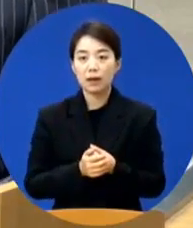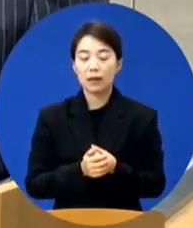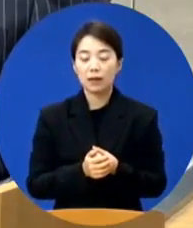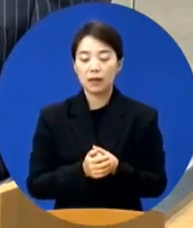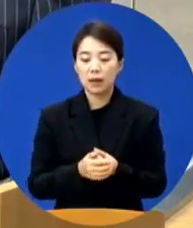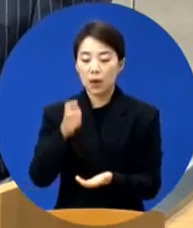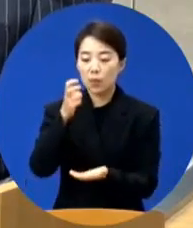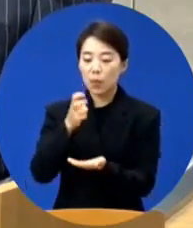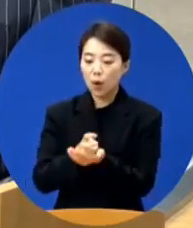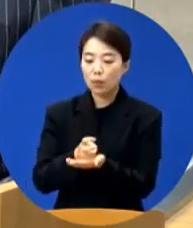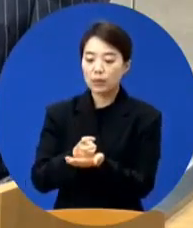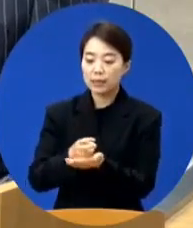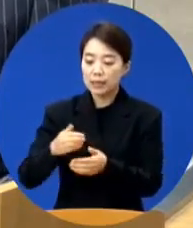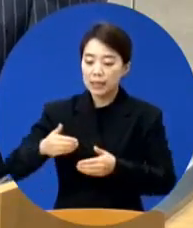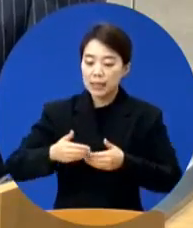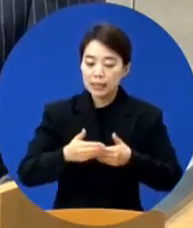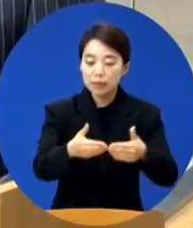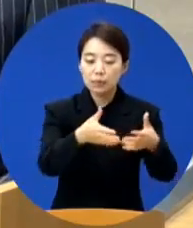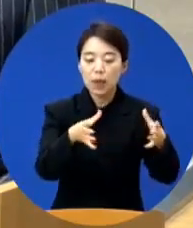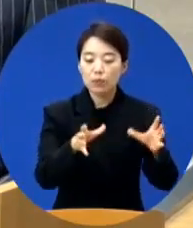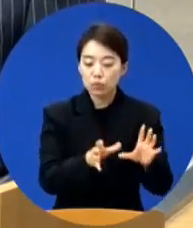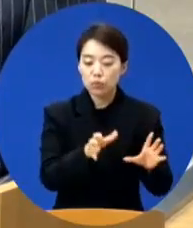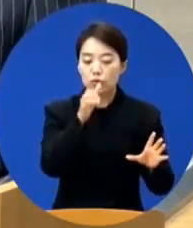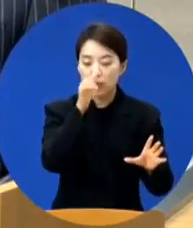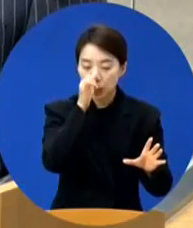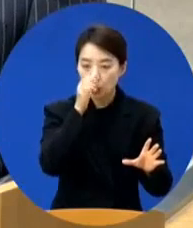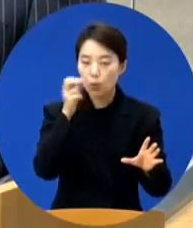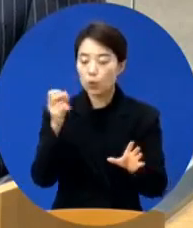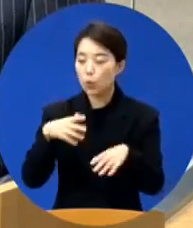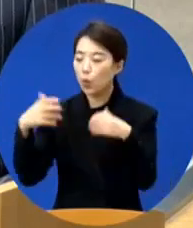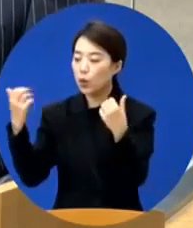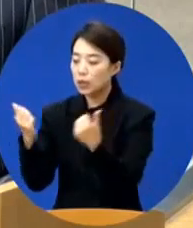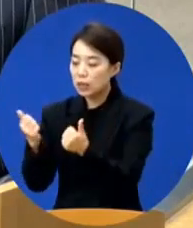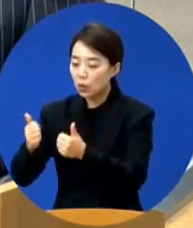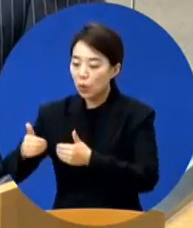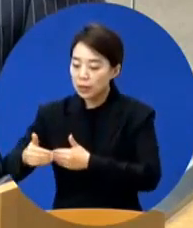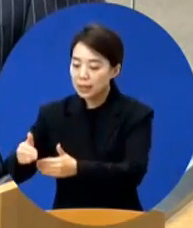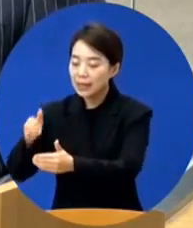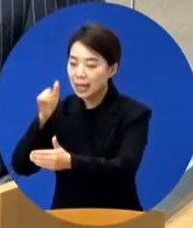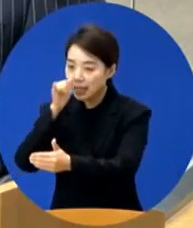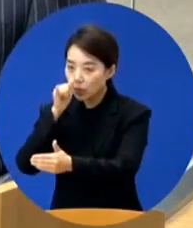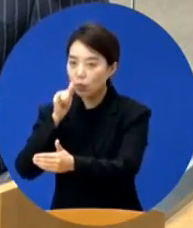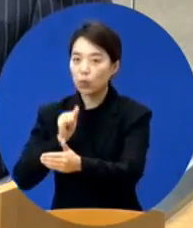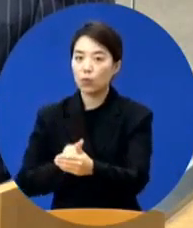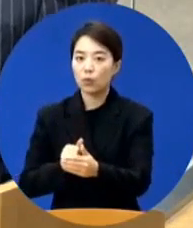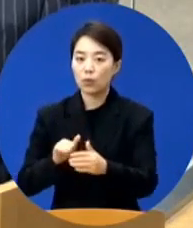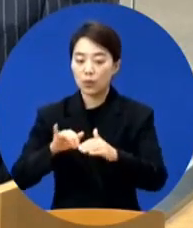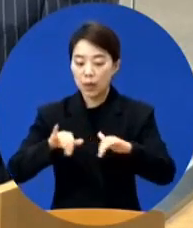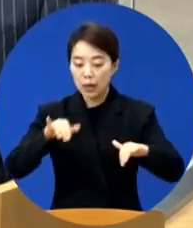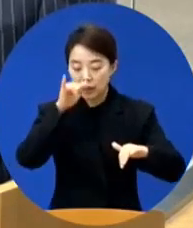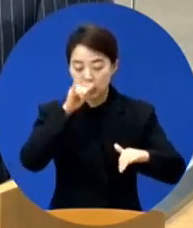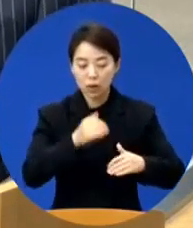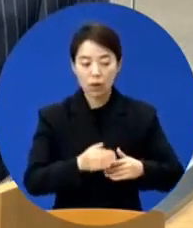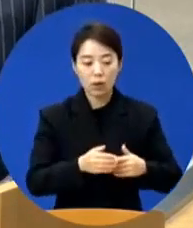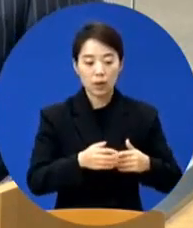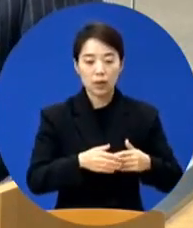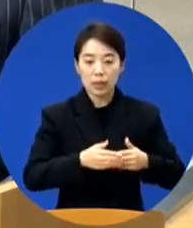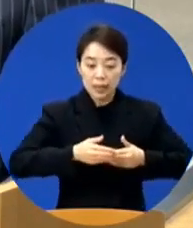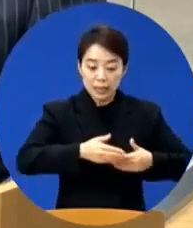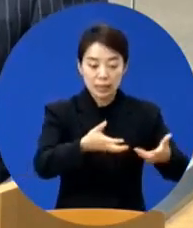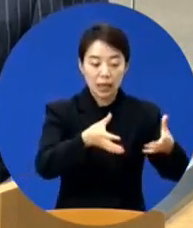조례는 집행부 발의 조례가 있고 의원 발의 조례가 있고 위원회 발의 조례가 있습니다. 집행부 발의